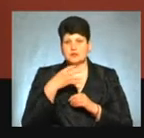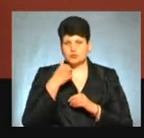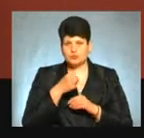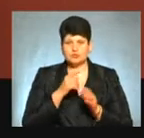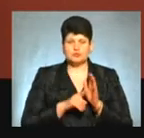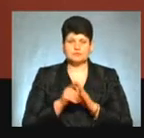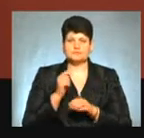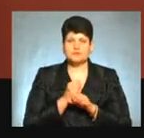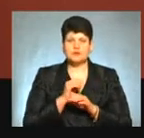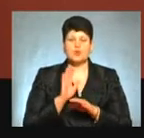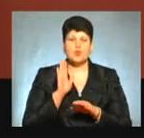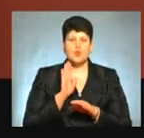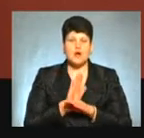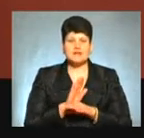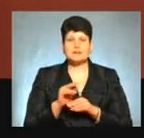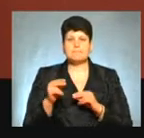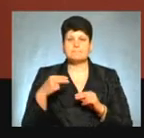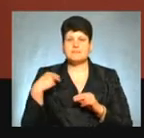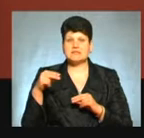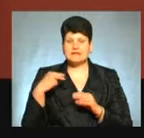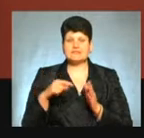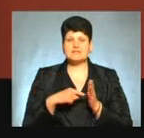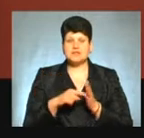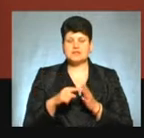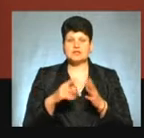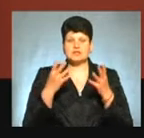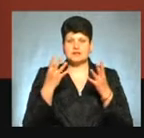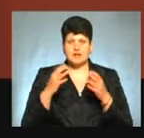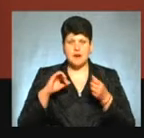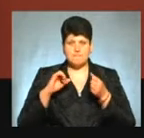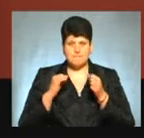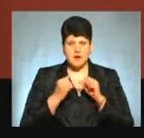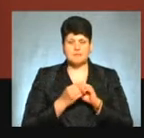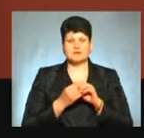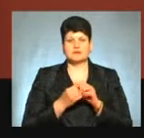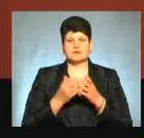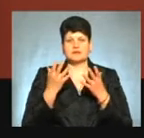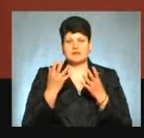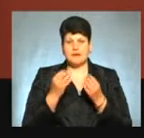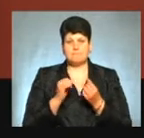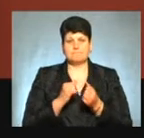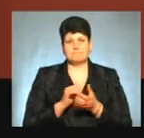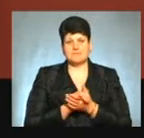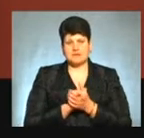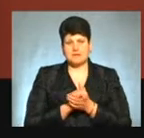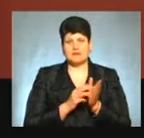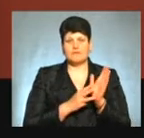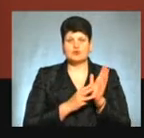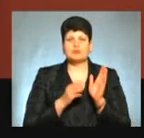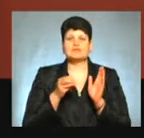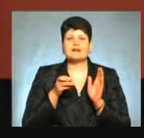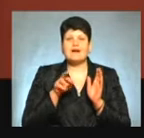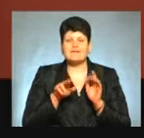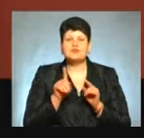чинності указ президента щодо відзначення Дня пам'яті та примирення саме 8 травня. Чому цей день і що означає